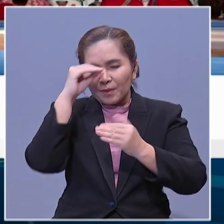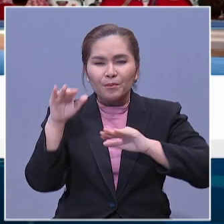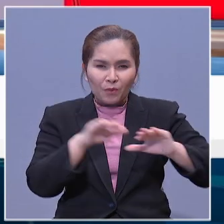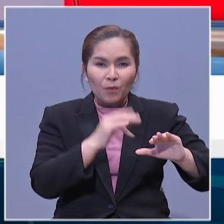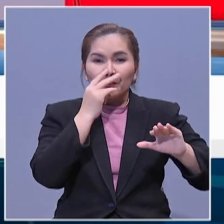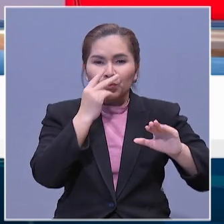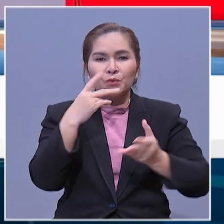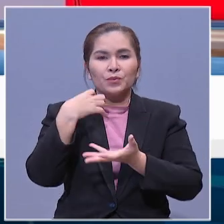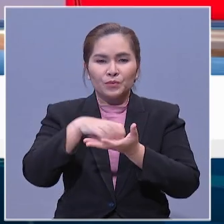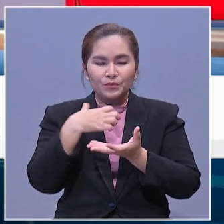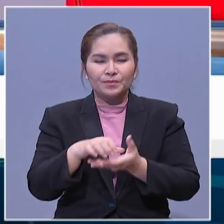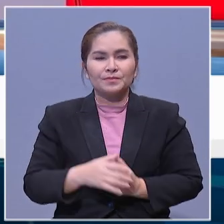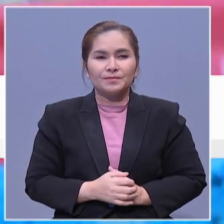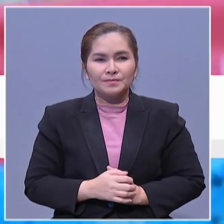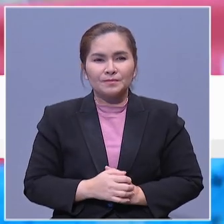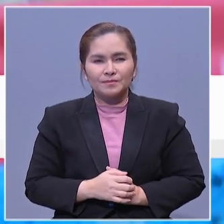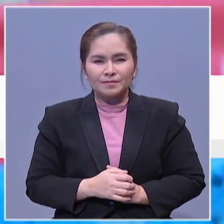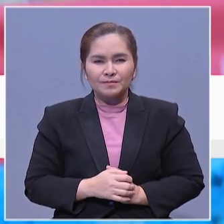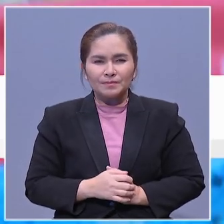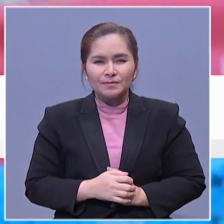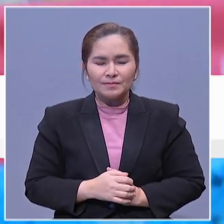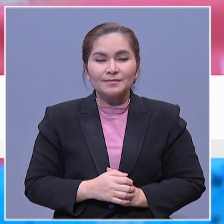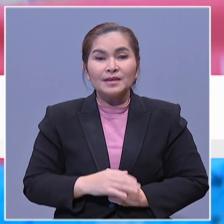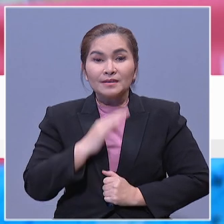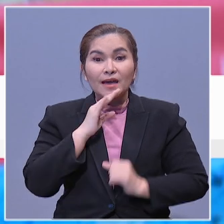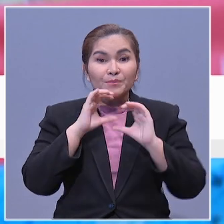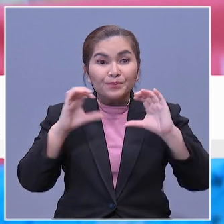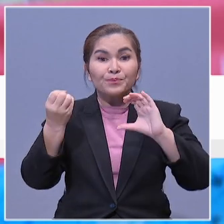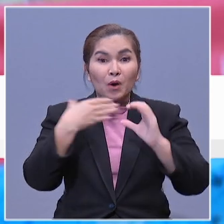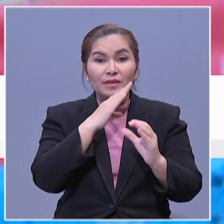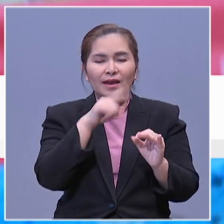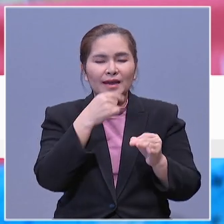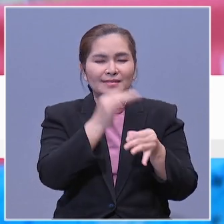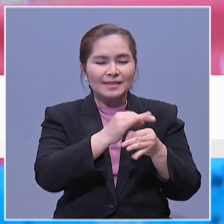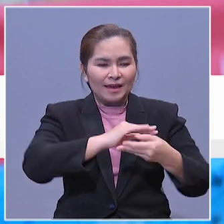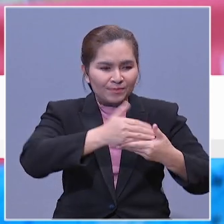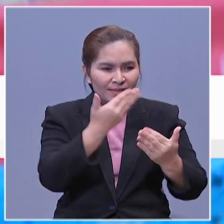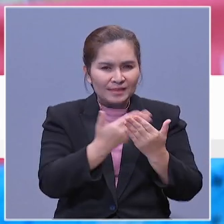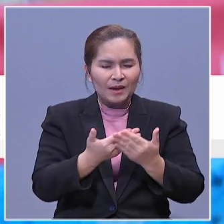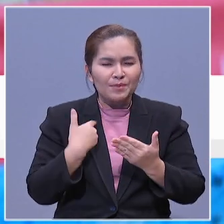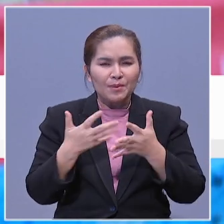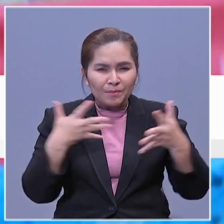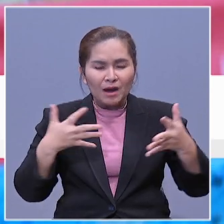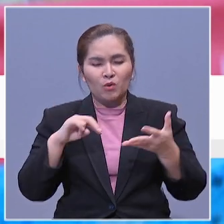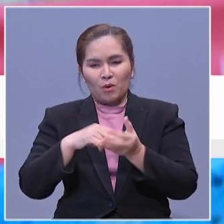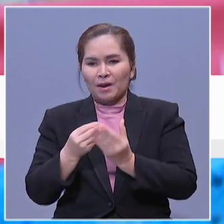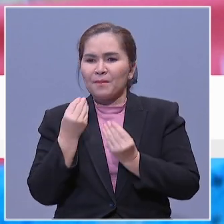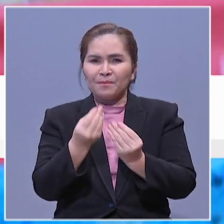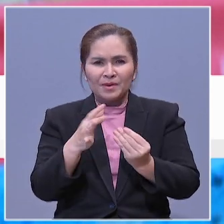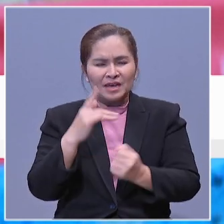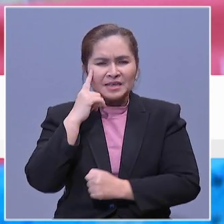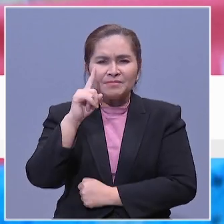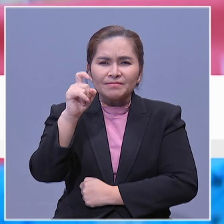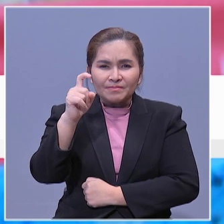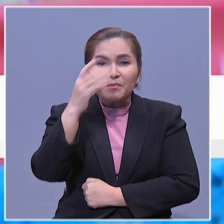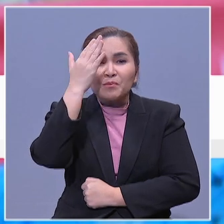ครับ ถ้าเขาบอกว่าเงินในบัญชีเยอะอะไรงี้จะไม่ได้มันเป็นไปไม่ได้พี่